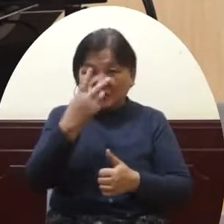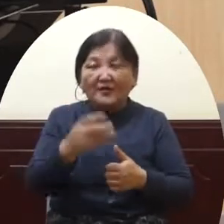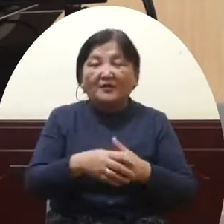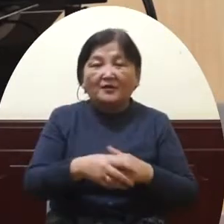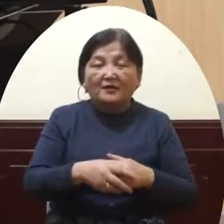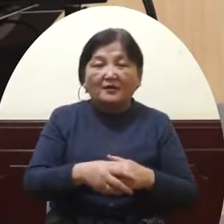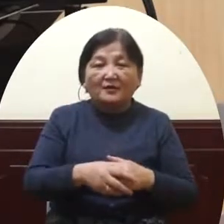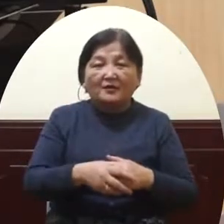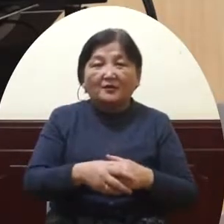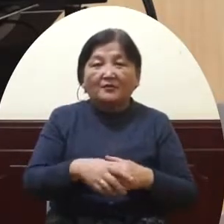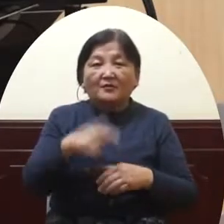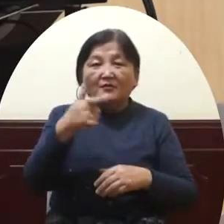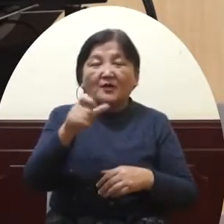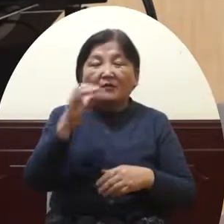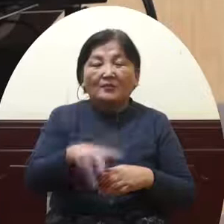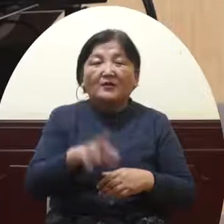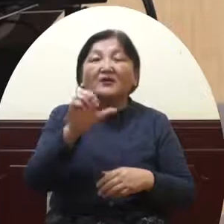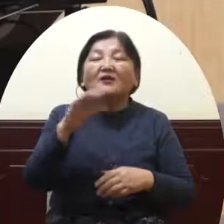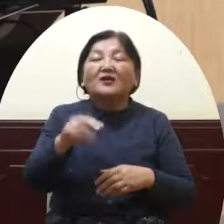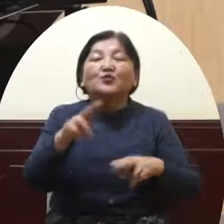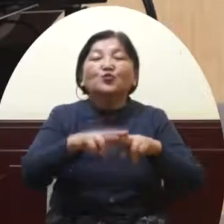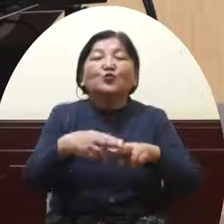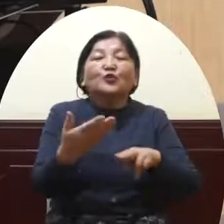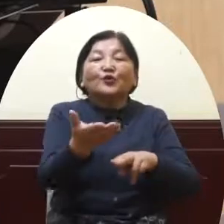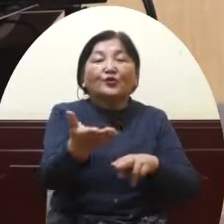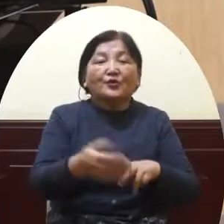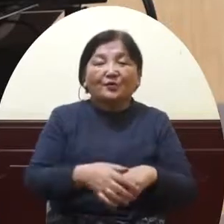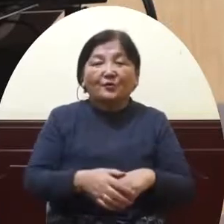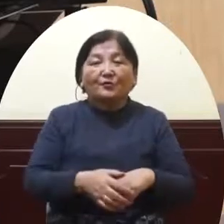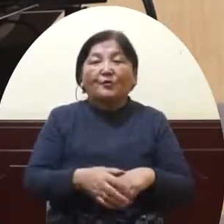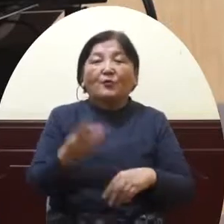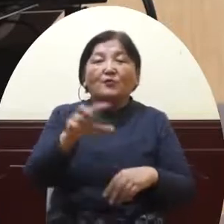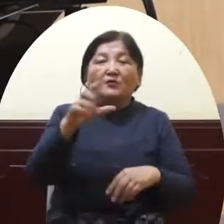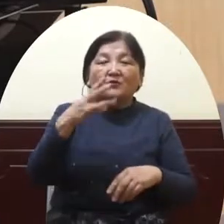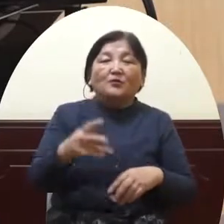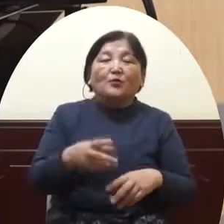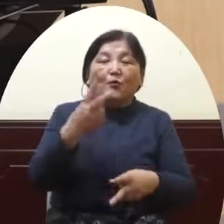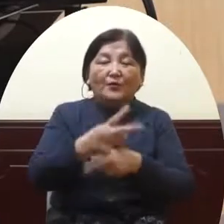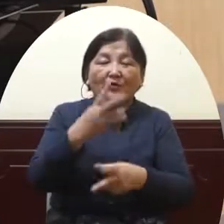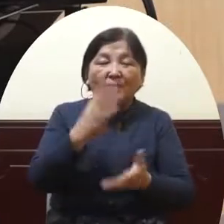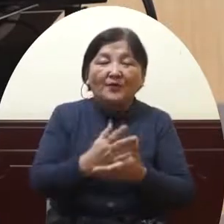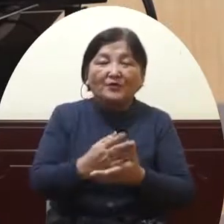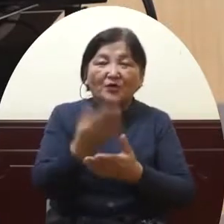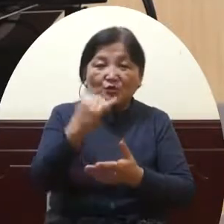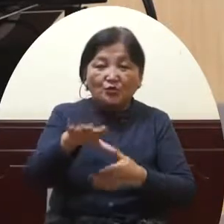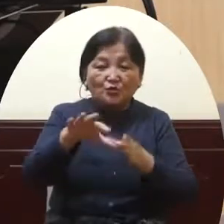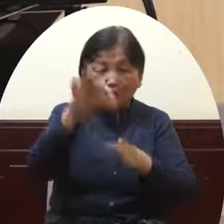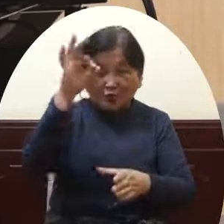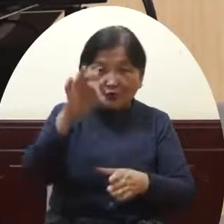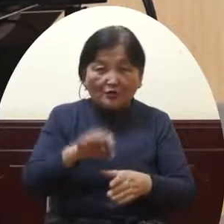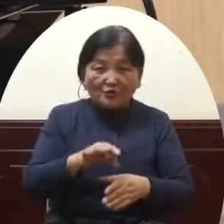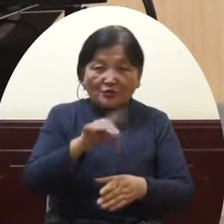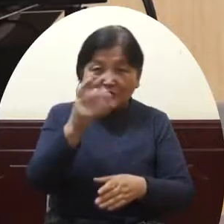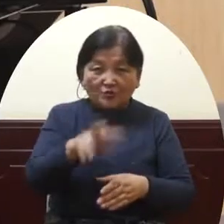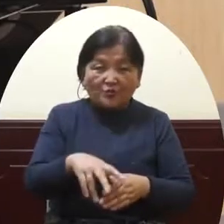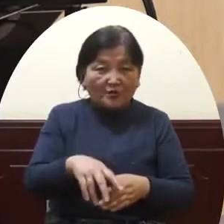намд яаж хуваарлах юм? Нөгөө үндсэн хуулийн дээр байгаа шууд сонгоно гэсэн зарчмаа яаж хуваарлах юм? Энд чинь өөр ойлгомжгүй зүйлсэд маш